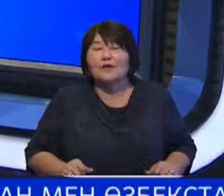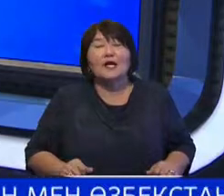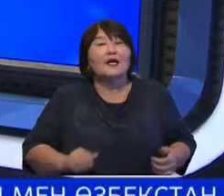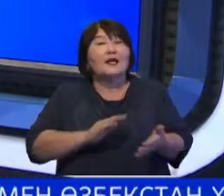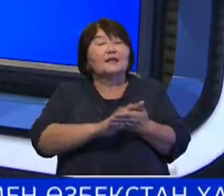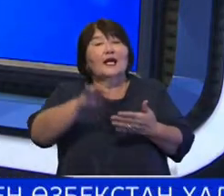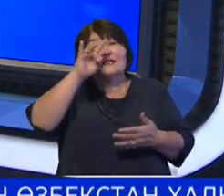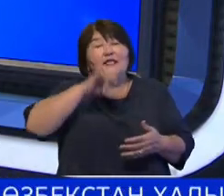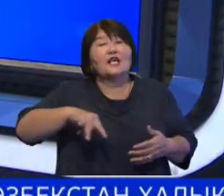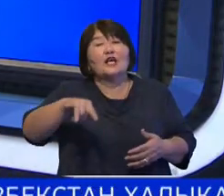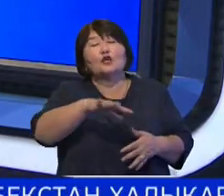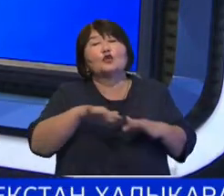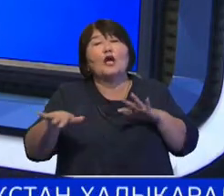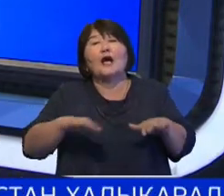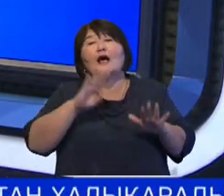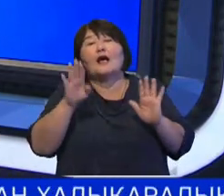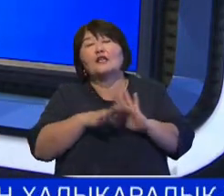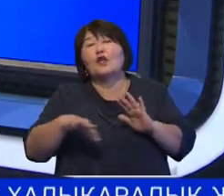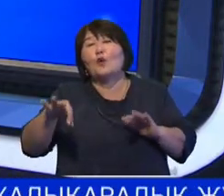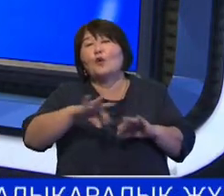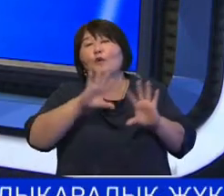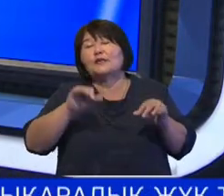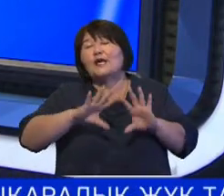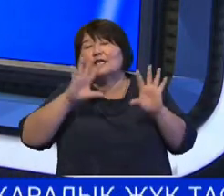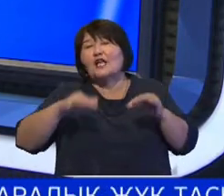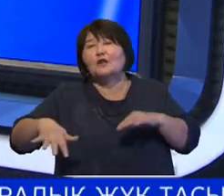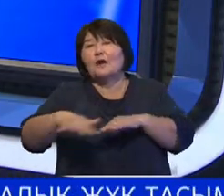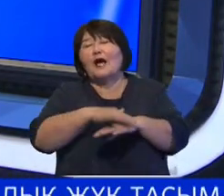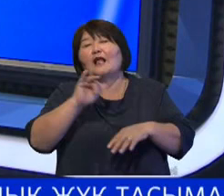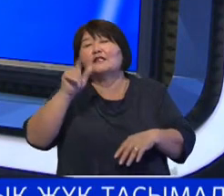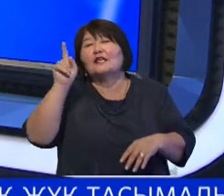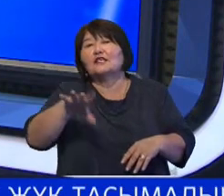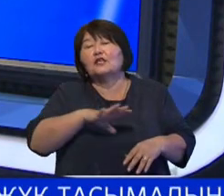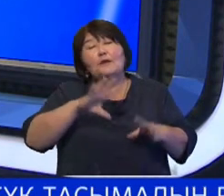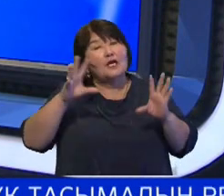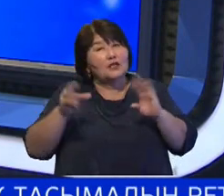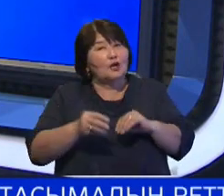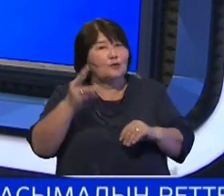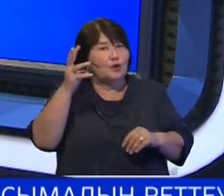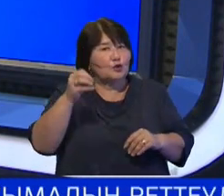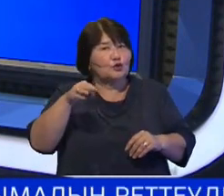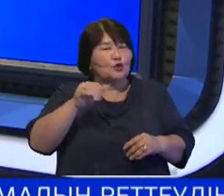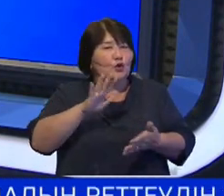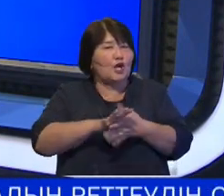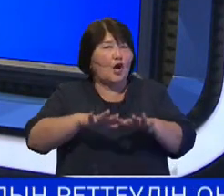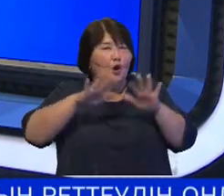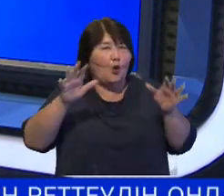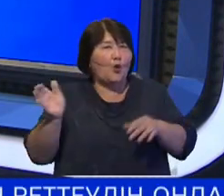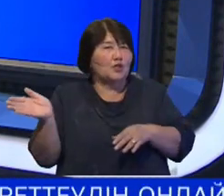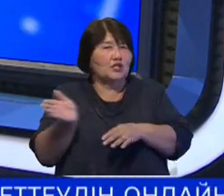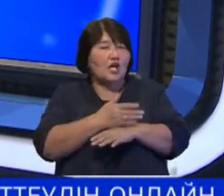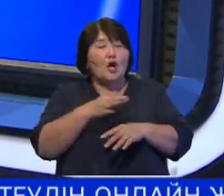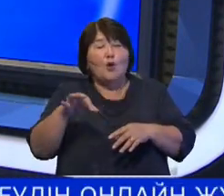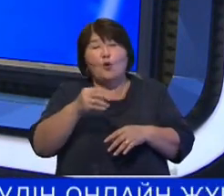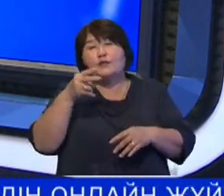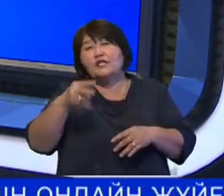Таза Қазақстан республикалық акциясы аясында облыс көлемінде жалпы халықтық сенбілік өтті. Нәтижесінде 300 тонна қоқыс шығарылып, облыс